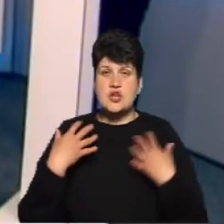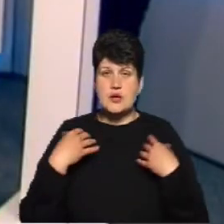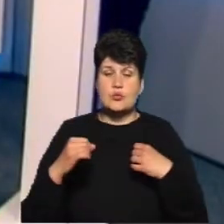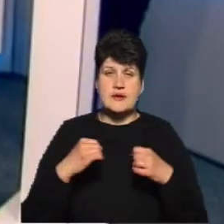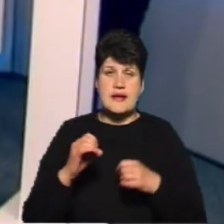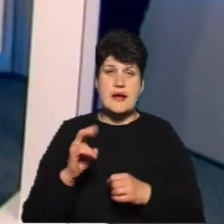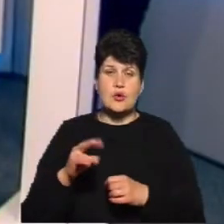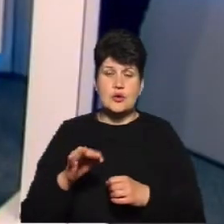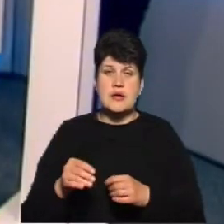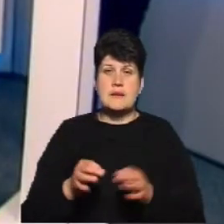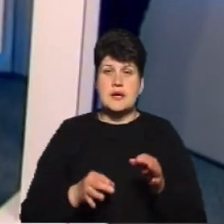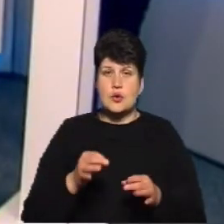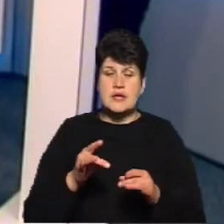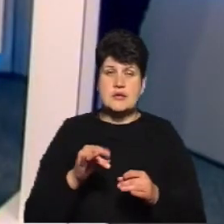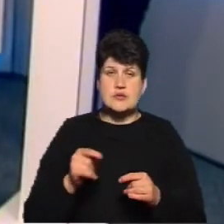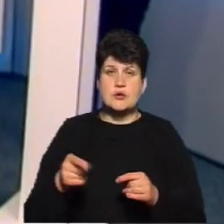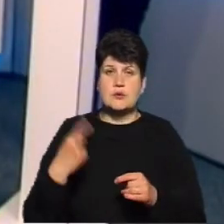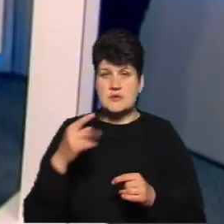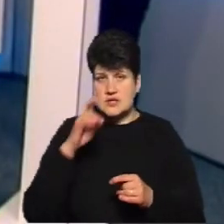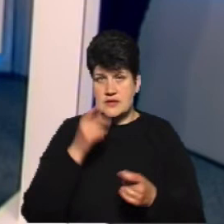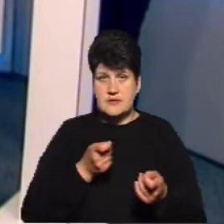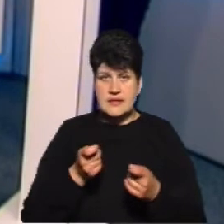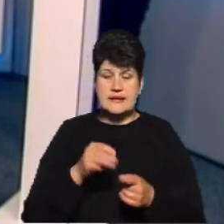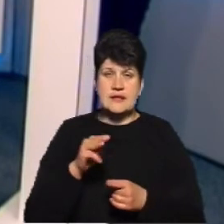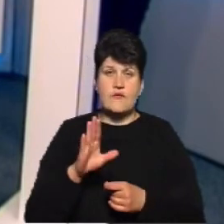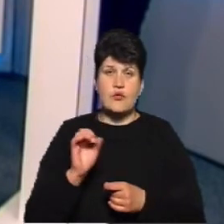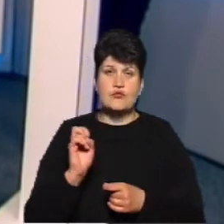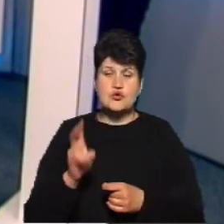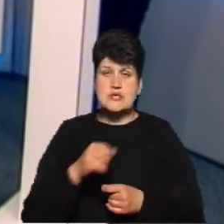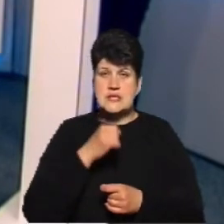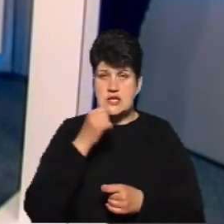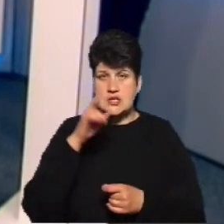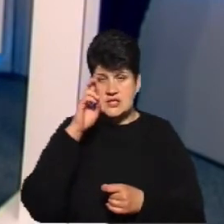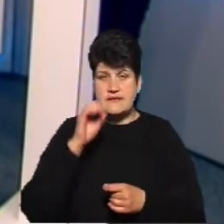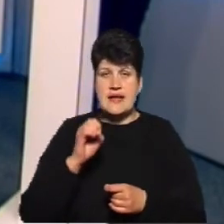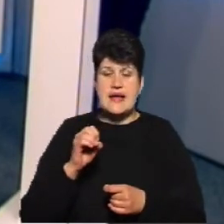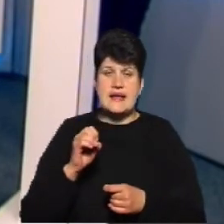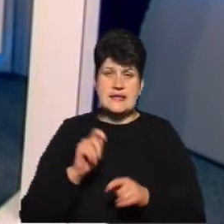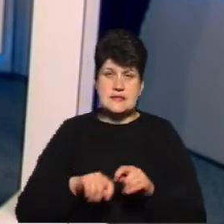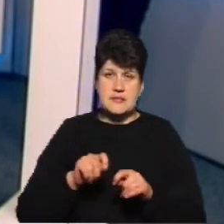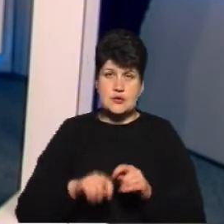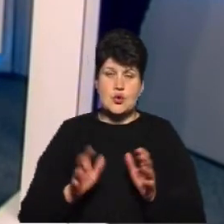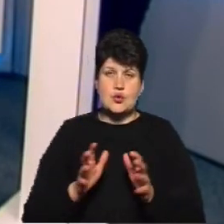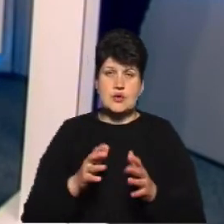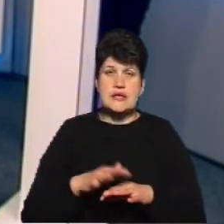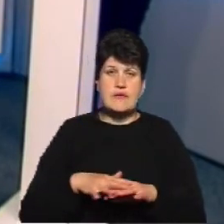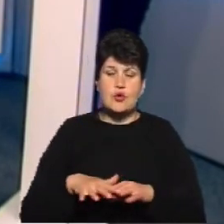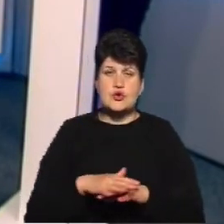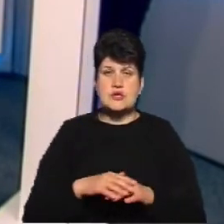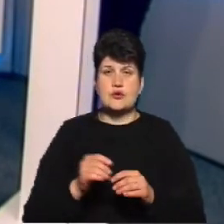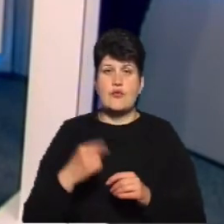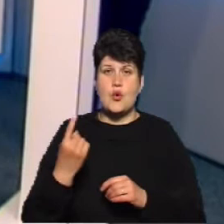Тернопільської облдержадміністрації, та Тетяна Вовчук, старша державна інспекторка з охорони навколишнього середовища в області. Я вас вітаю.